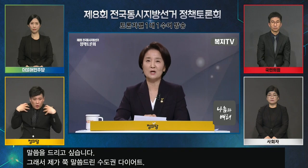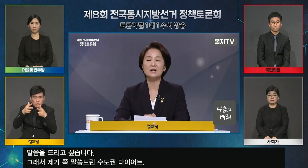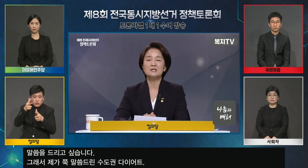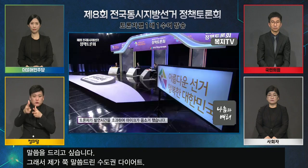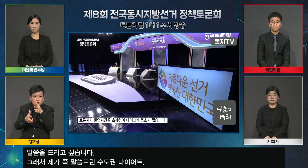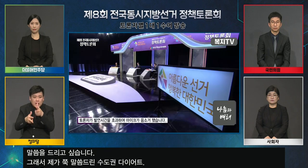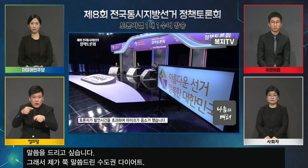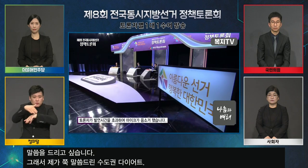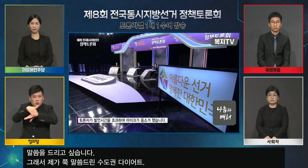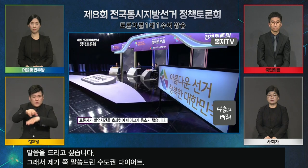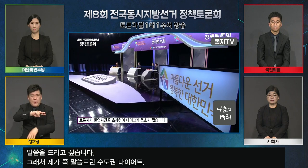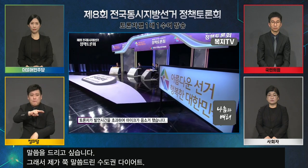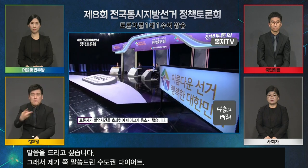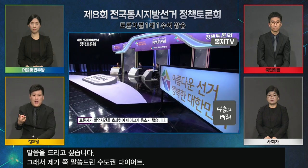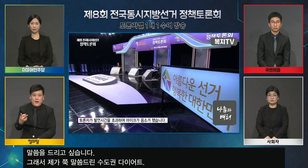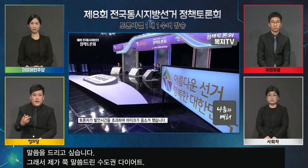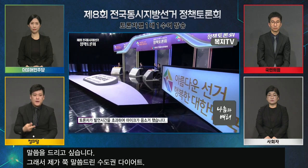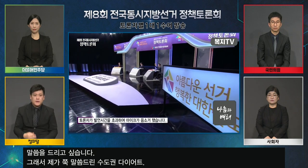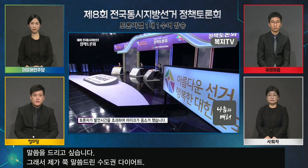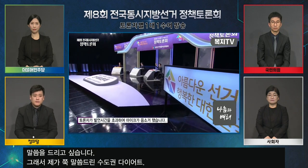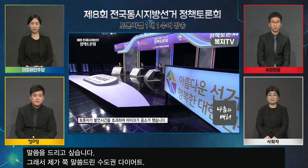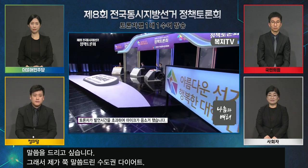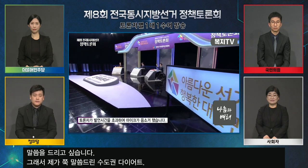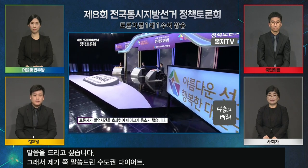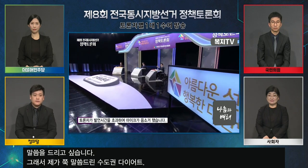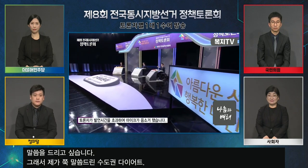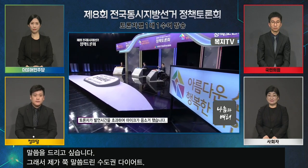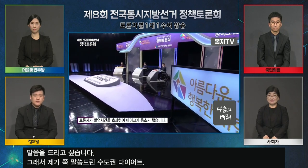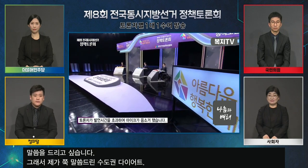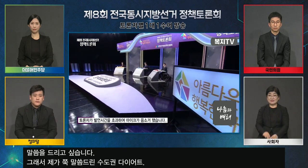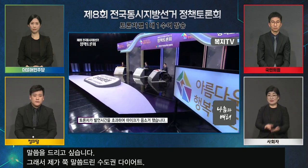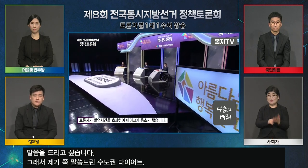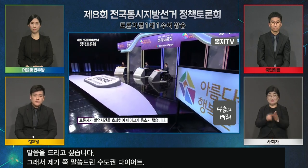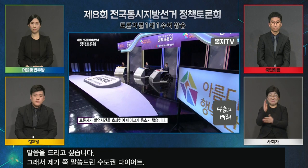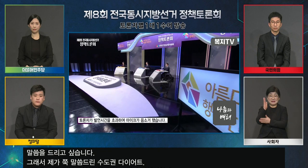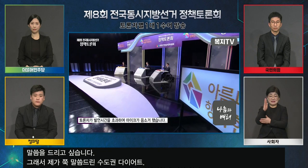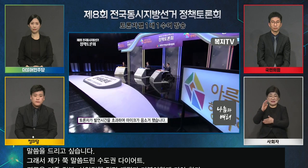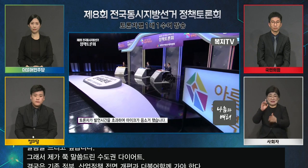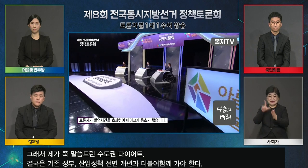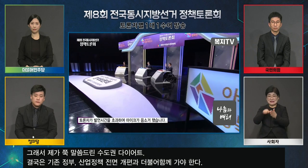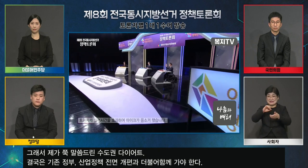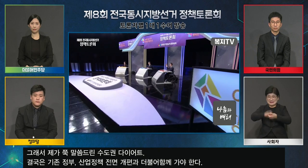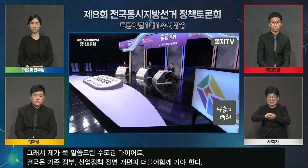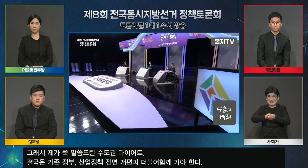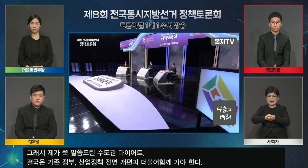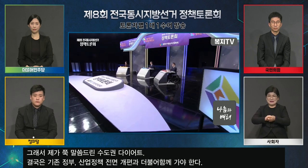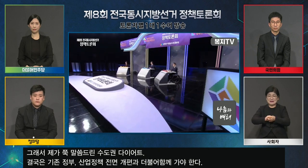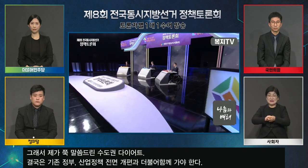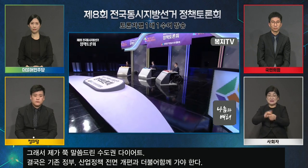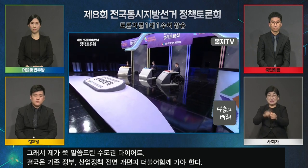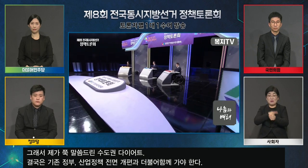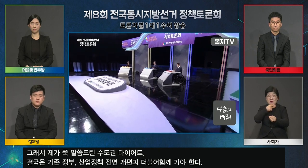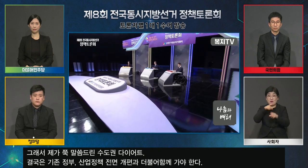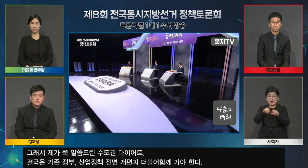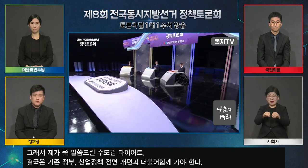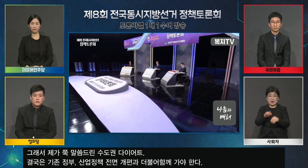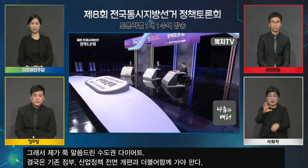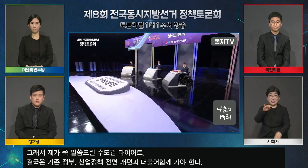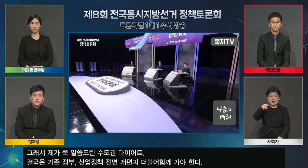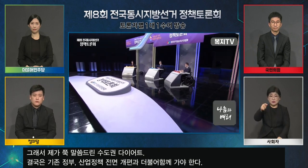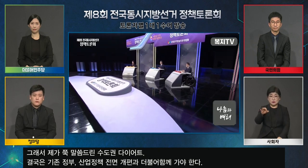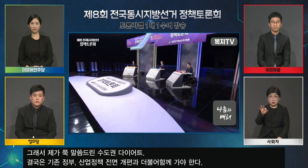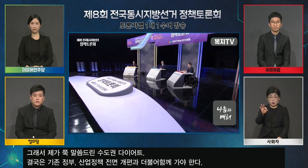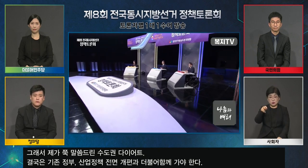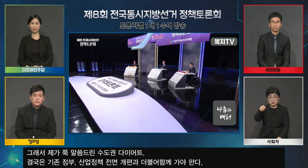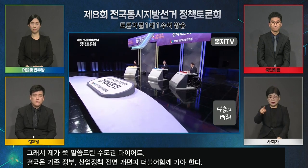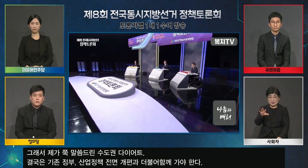개편과 법을 함께 가야 됩니다. 발언 제한 시간이 끝나서 마이크가 꺼졌습니다. 자 국민의힘 이종성 원내부